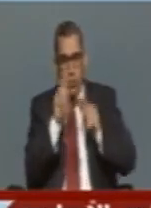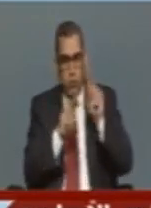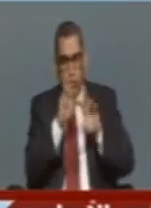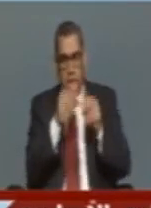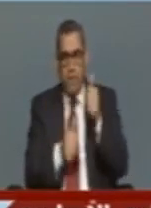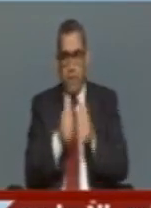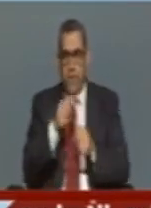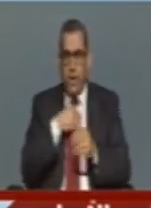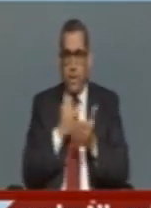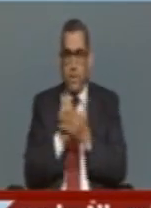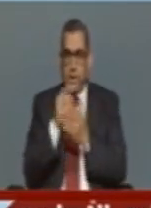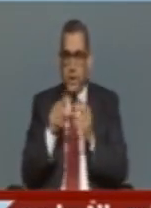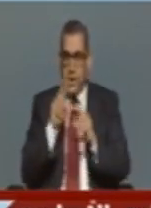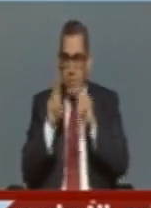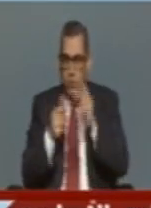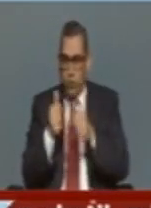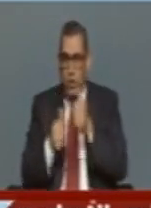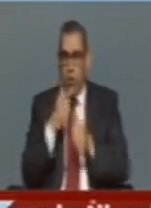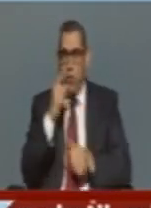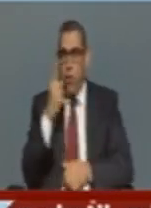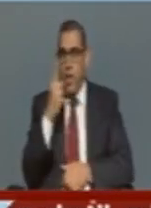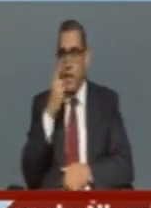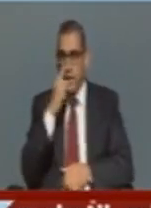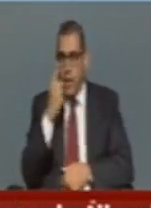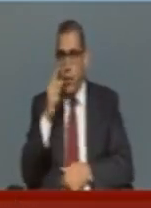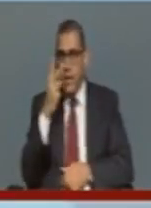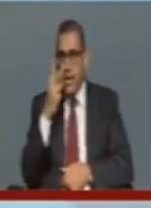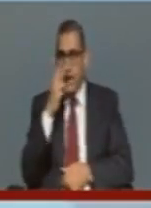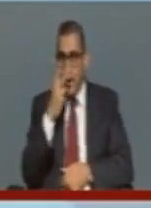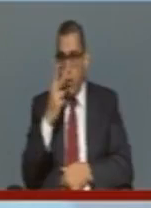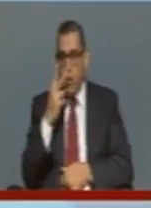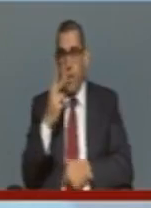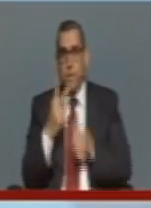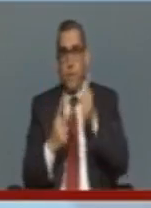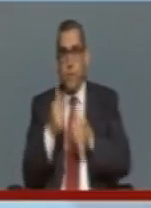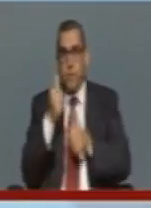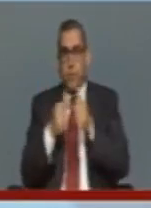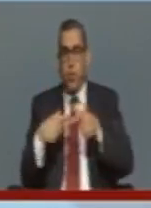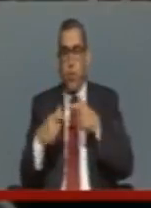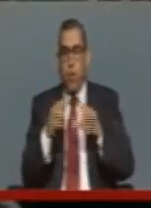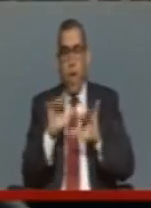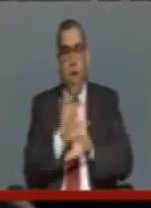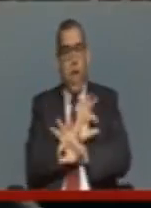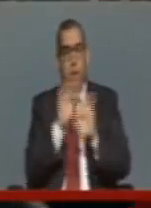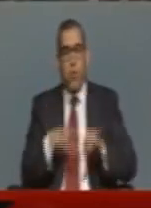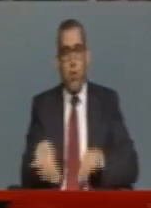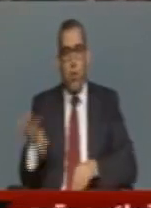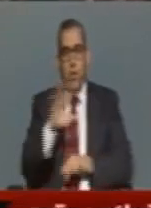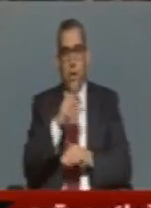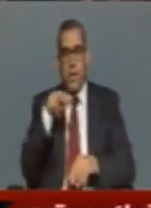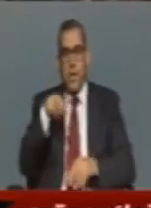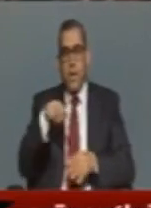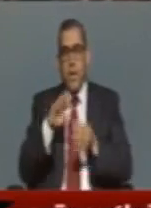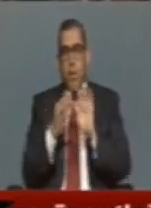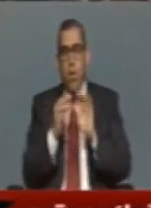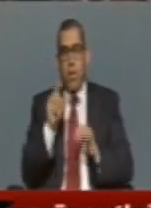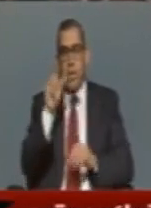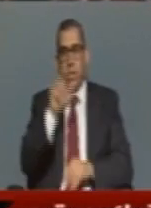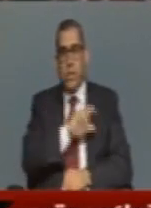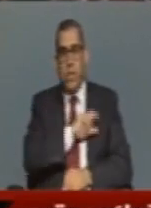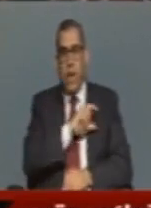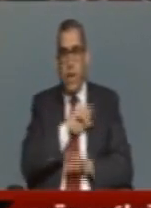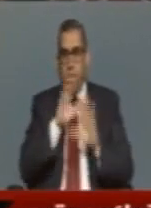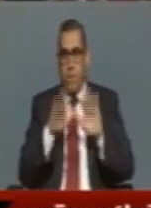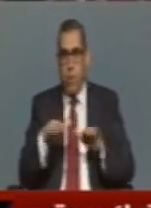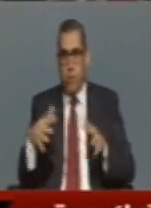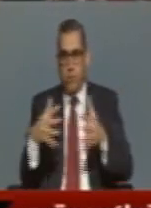هذا الإطار. أولى ثانوي وتانية ثانوي تم امتحانهم إلكتروني بشكل كامل لـ8 مليون طالب موجودين عندي